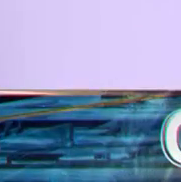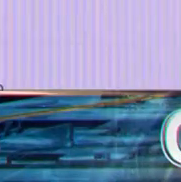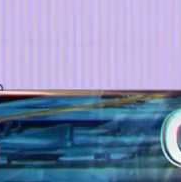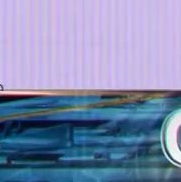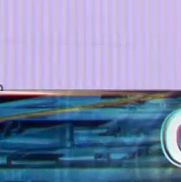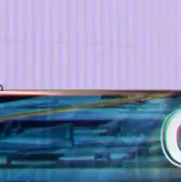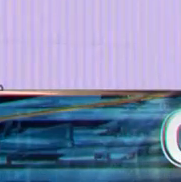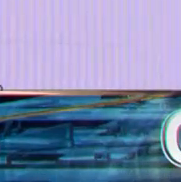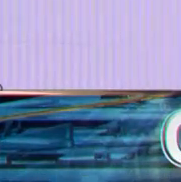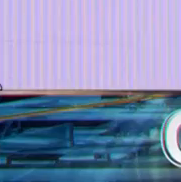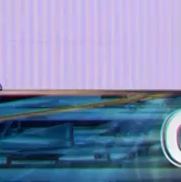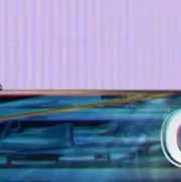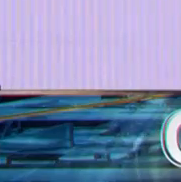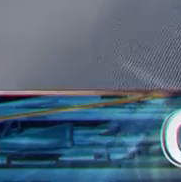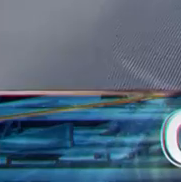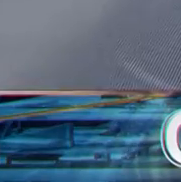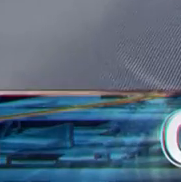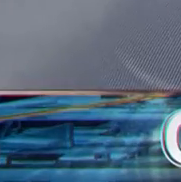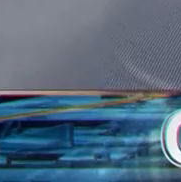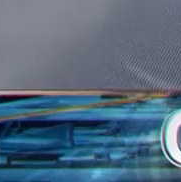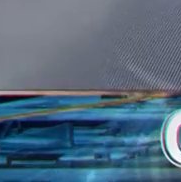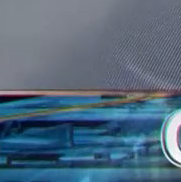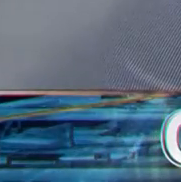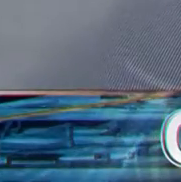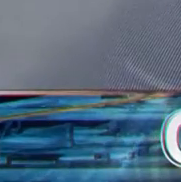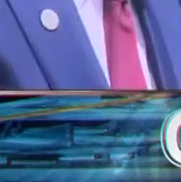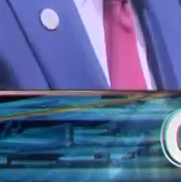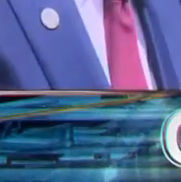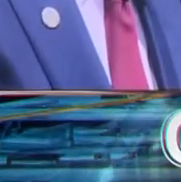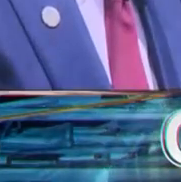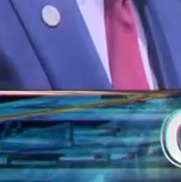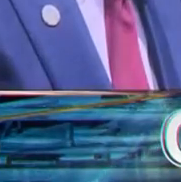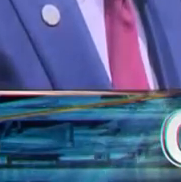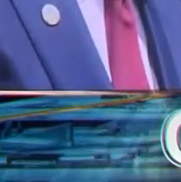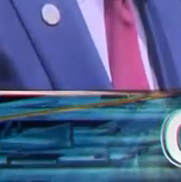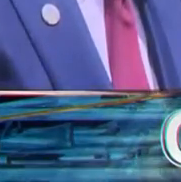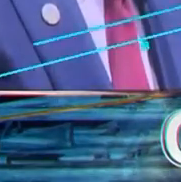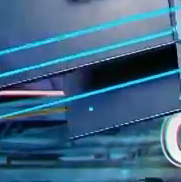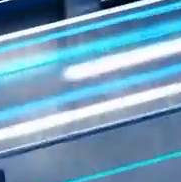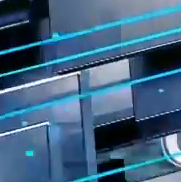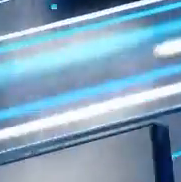Когда мы едины, мы непобедимы. Нурсултан Назарбаев выступил с обращением к народу Казахстана.